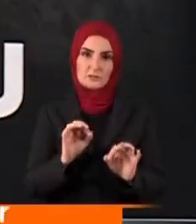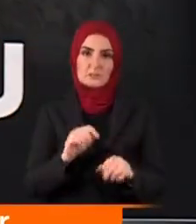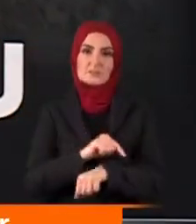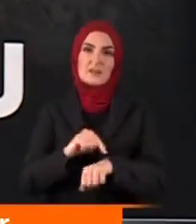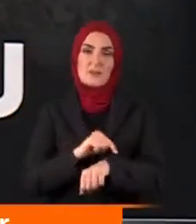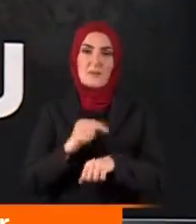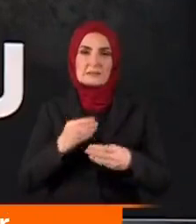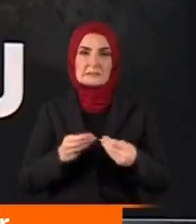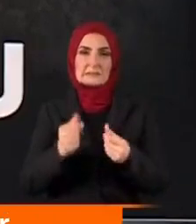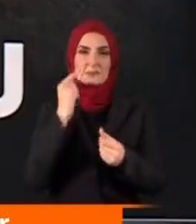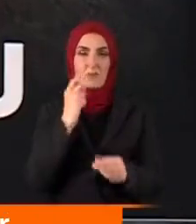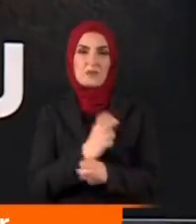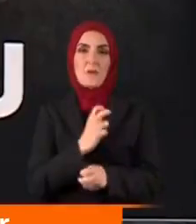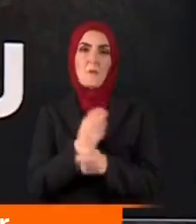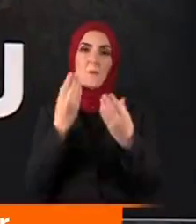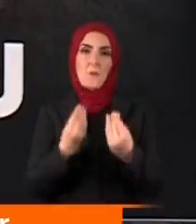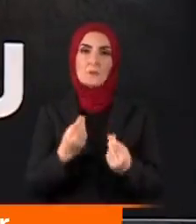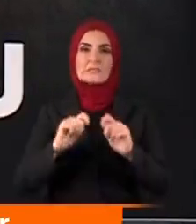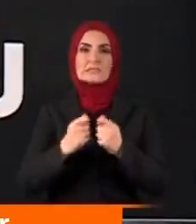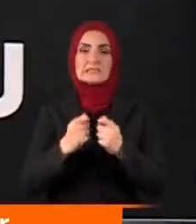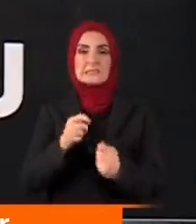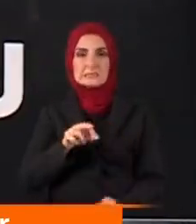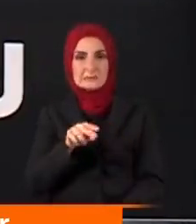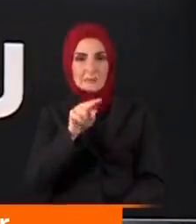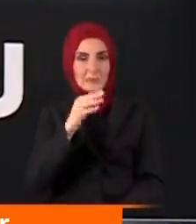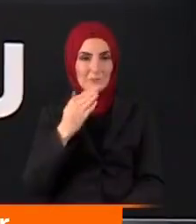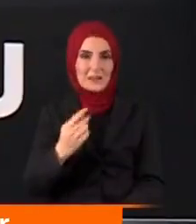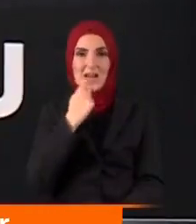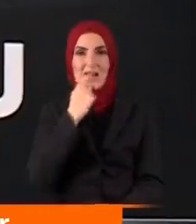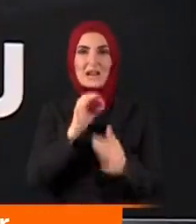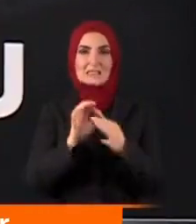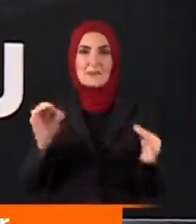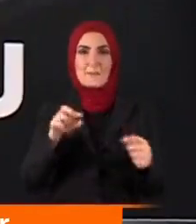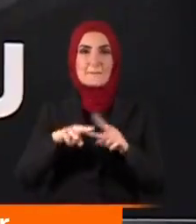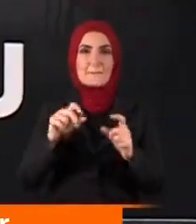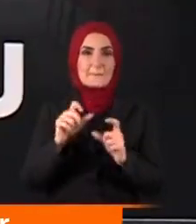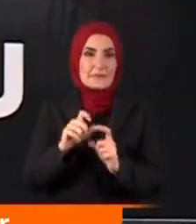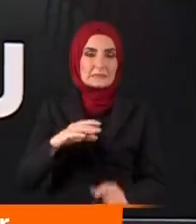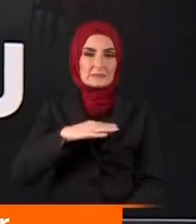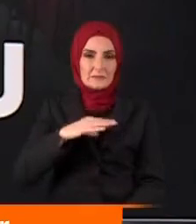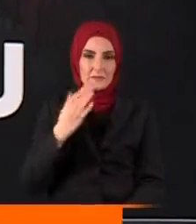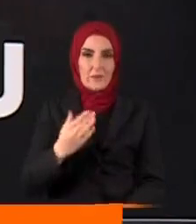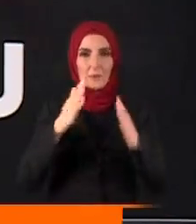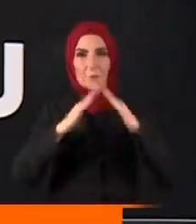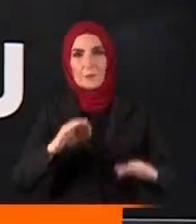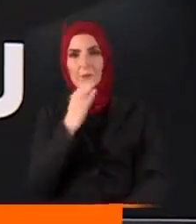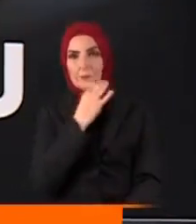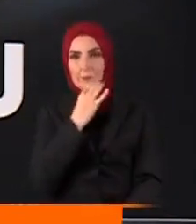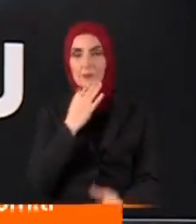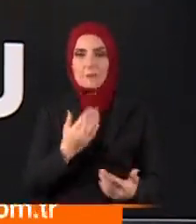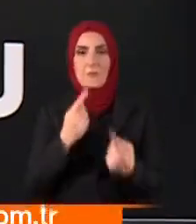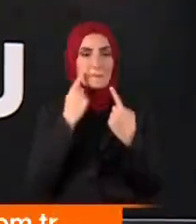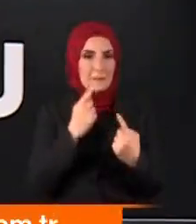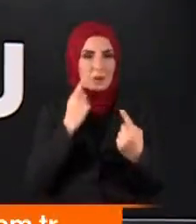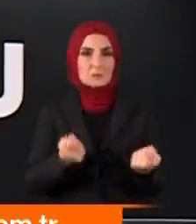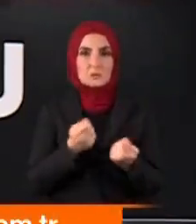almıştı. Kırık merdivenler, aşınmış ve pas tutmuş demirler. Yani çökmek üzereydi kısacası. Ancak o bakım çalışması bir türlü bitmedi. Ve